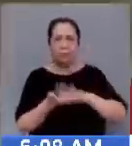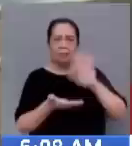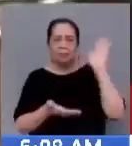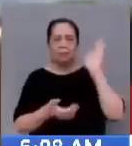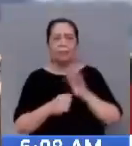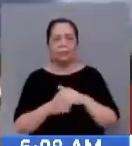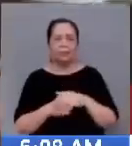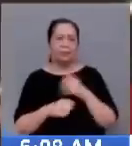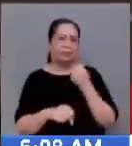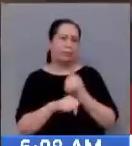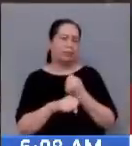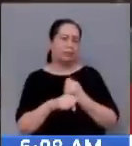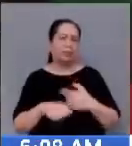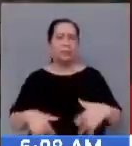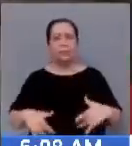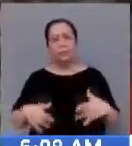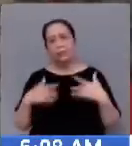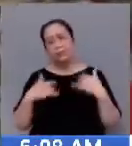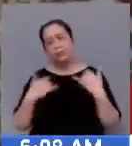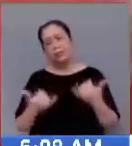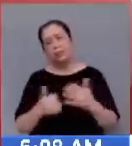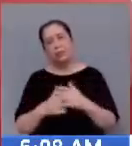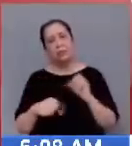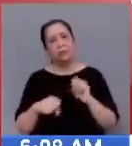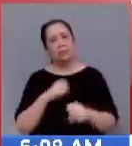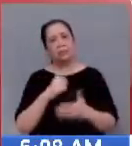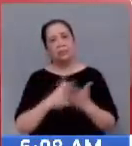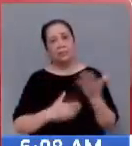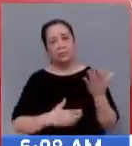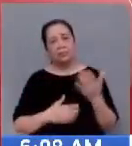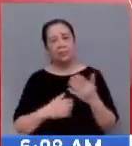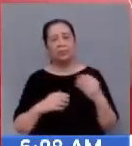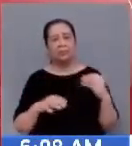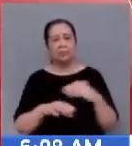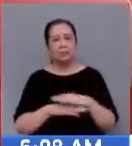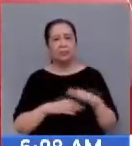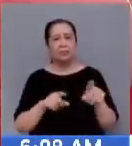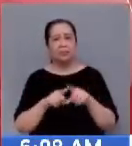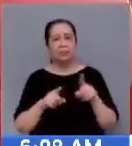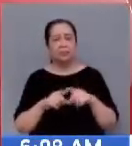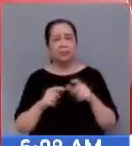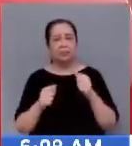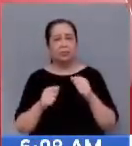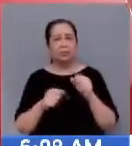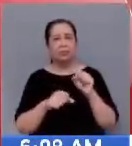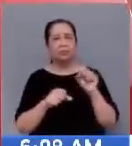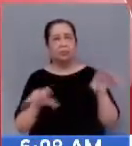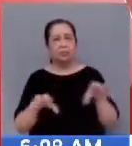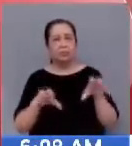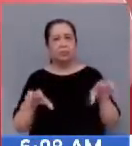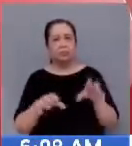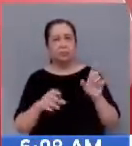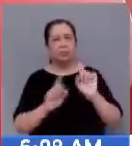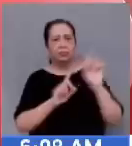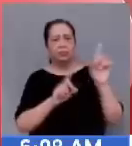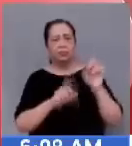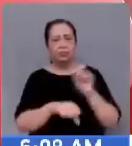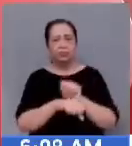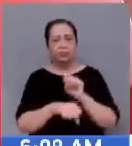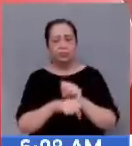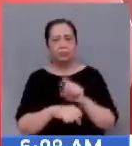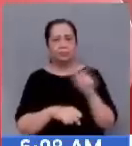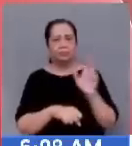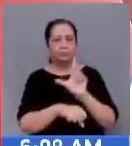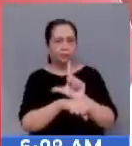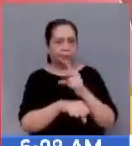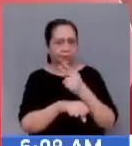buhay ngayon. Kaya yung iba, apektado rin po yung mga namamasukan. Oo, bukod sa kabuhayan po ninyo, yung